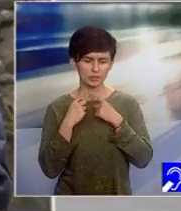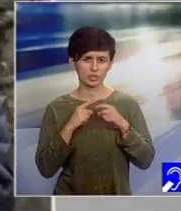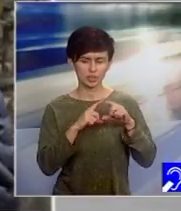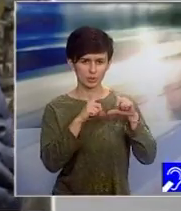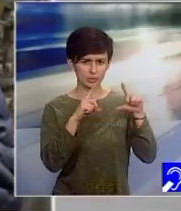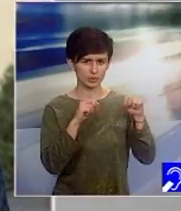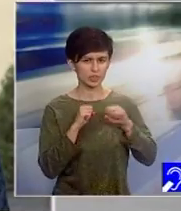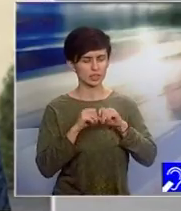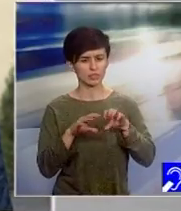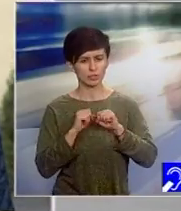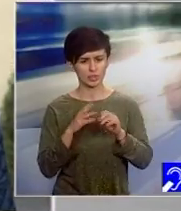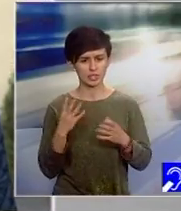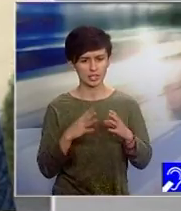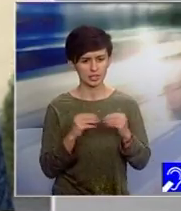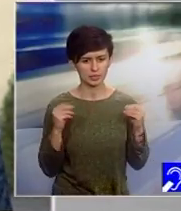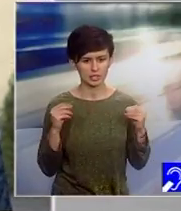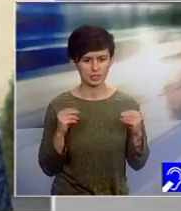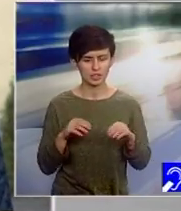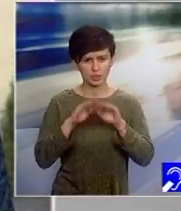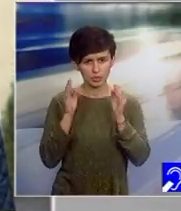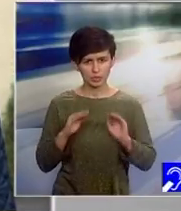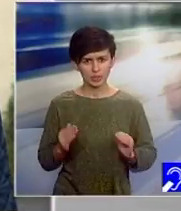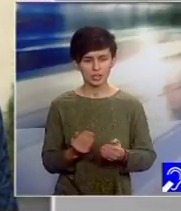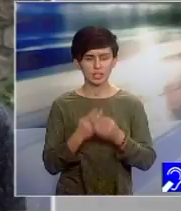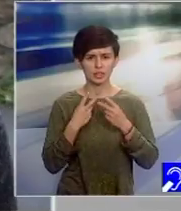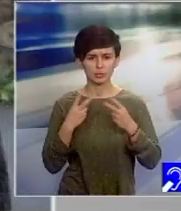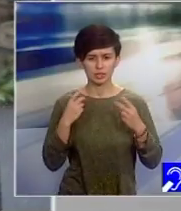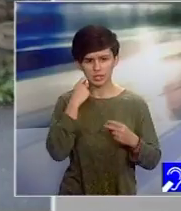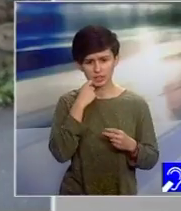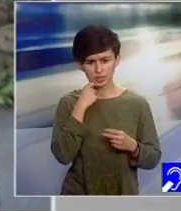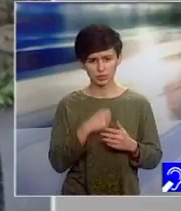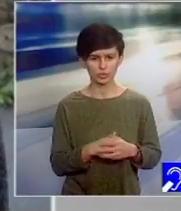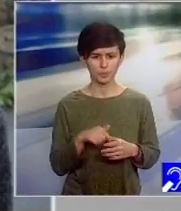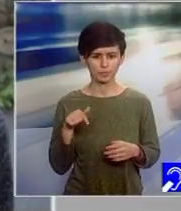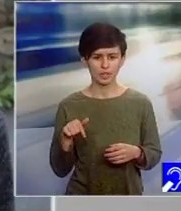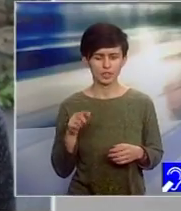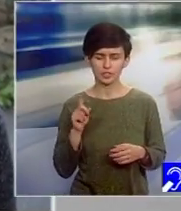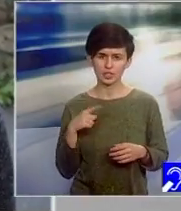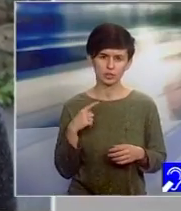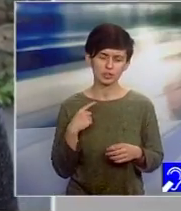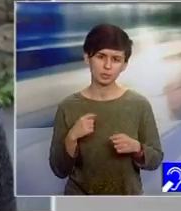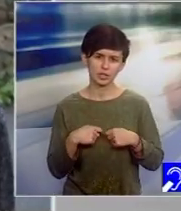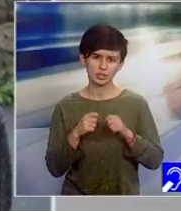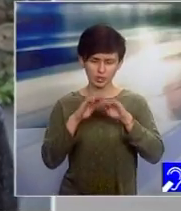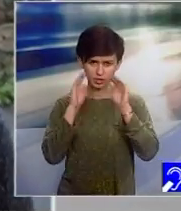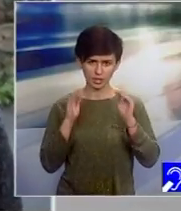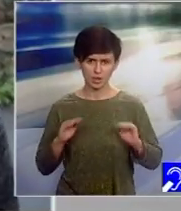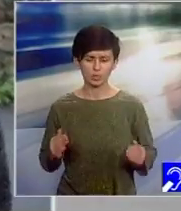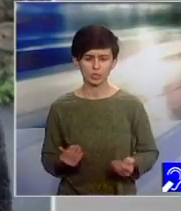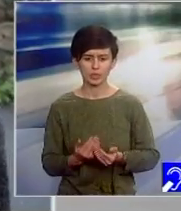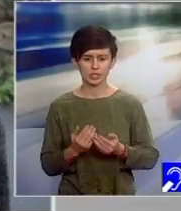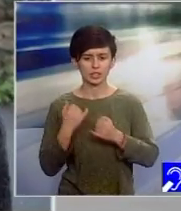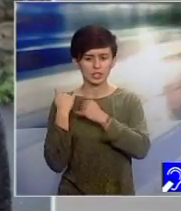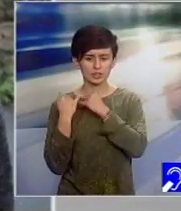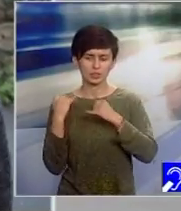lipsesc de pe vestigiile importante din Cluj. Aceste plăcuțe nu se găsesc pe toate monumentele istorice din România ca turiștii când vin